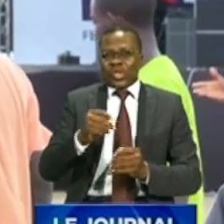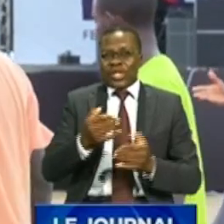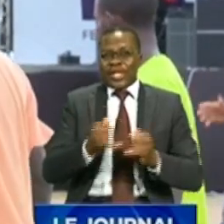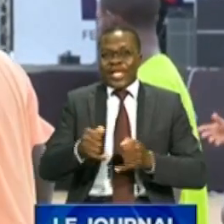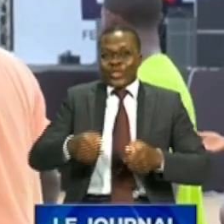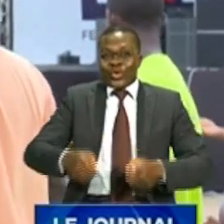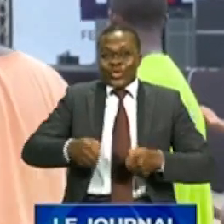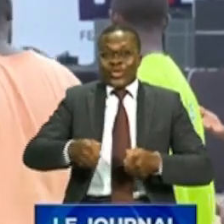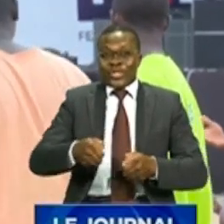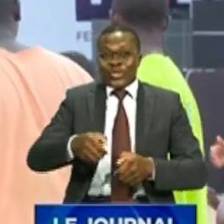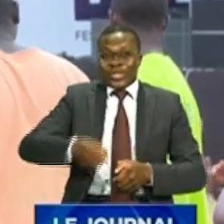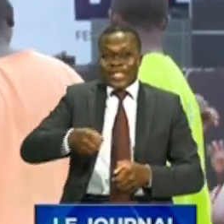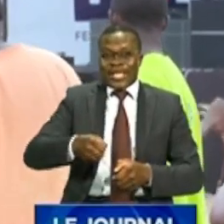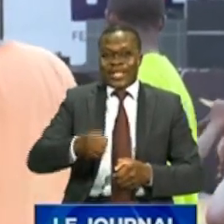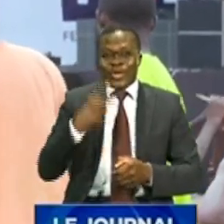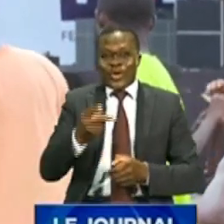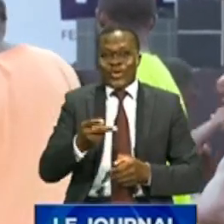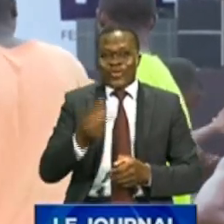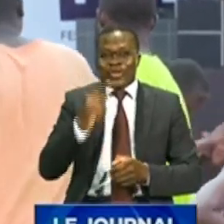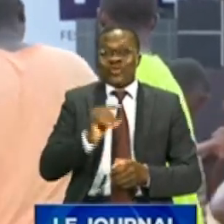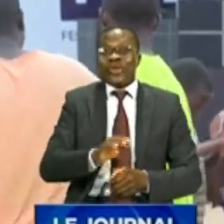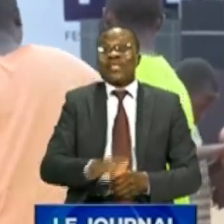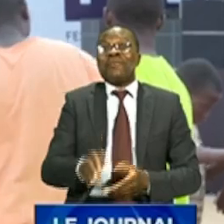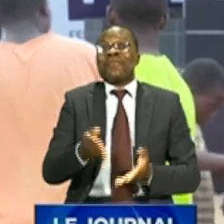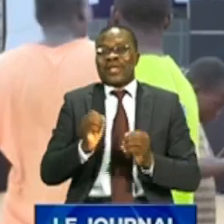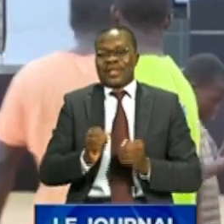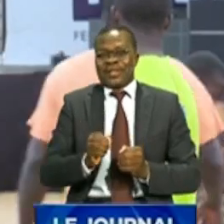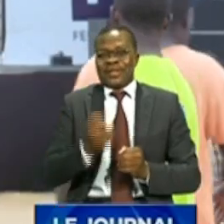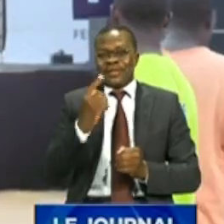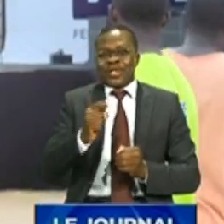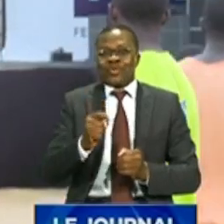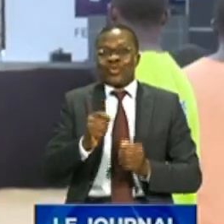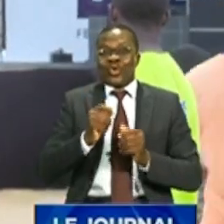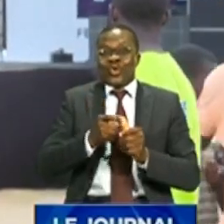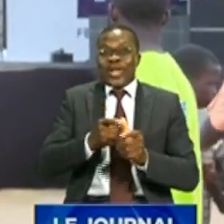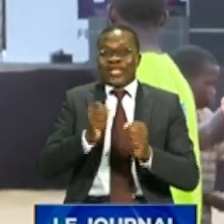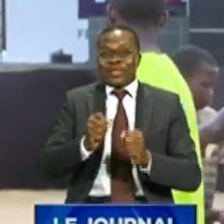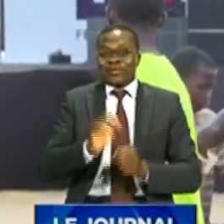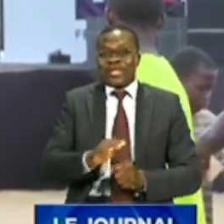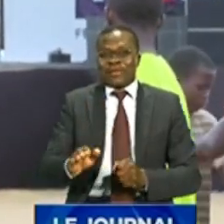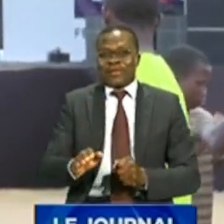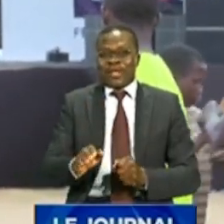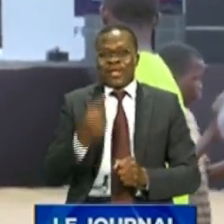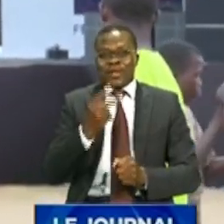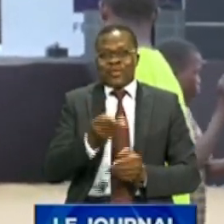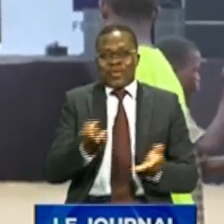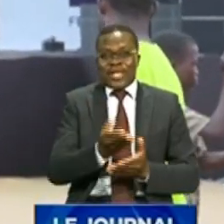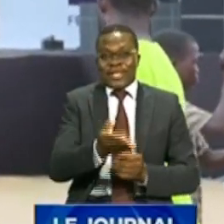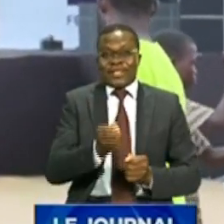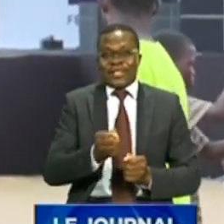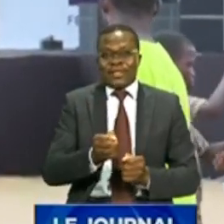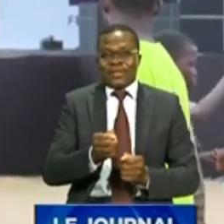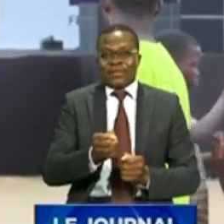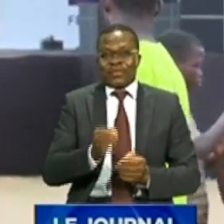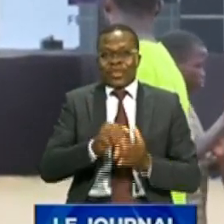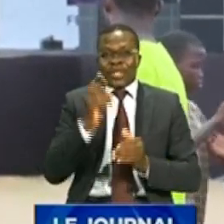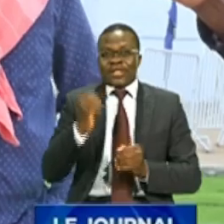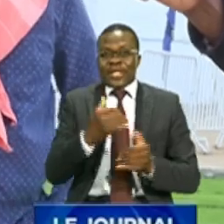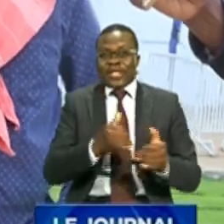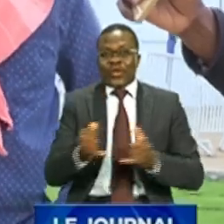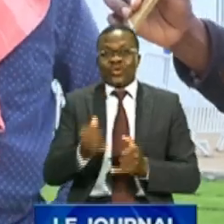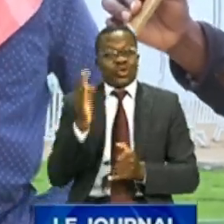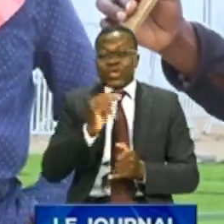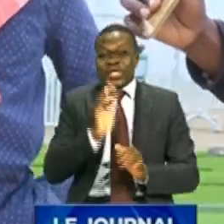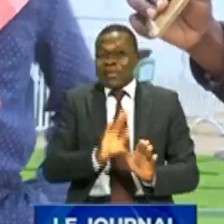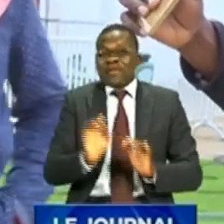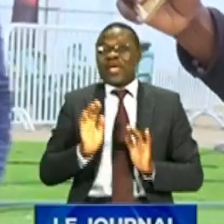sac, on le fait également pour les enfants, pour l'athlétisme des enfants, vous voyez. Mais ceci, par contre, ça a été un jeu que j'ai